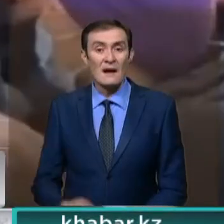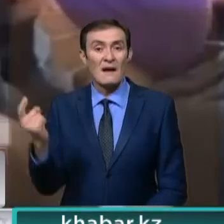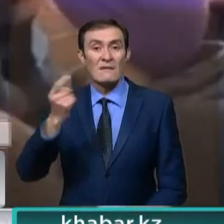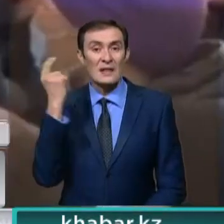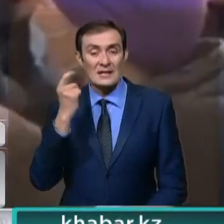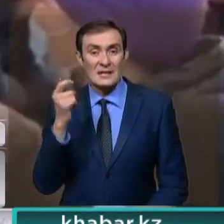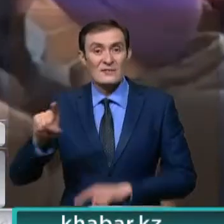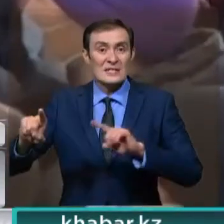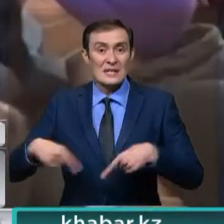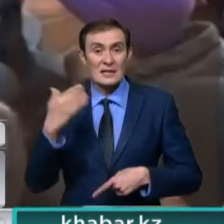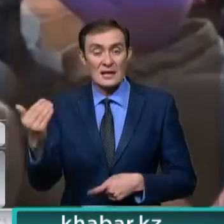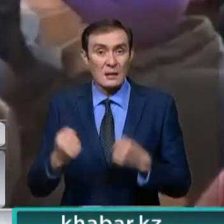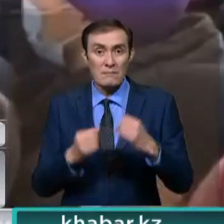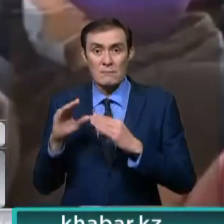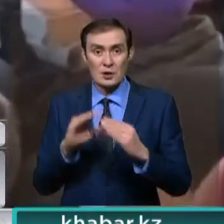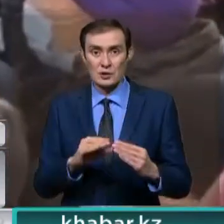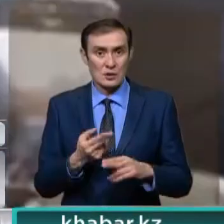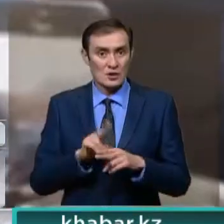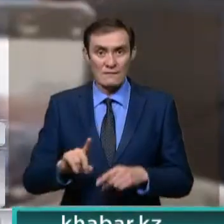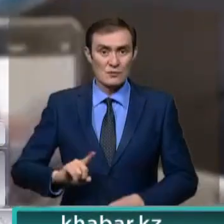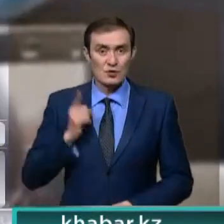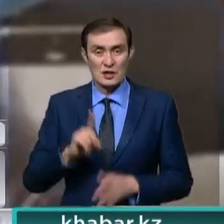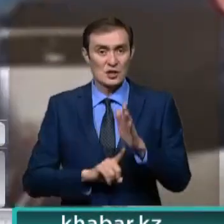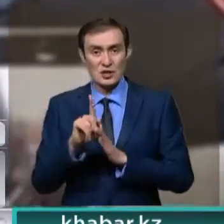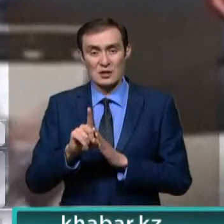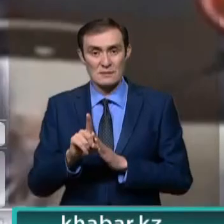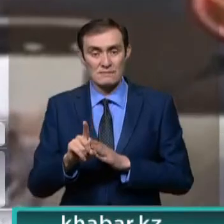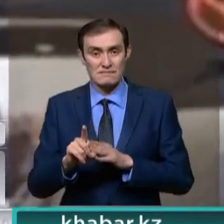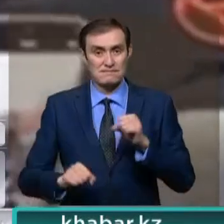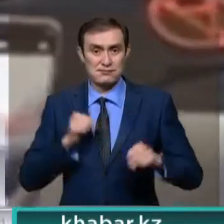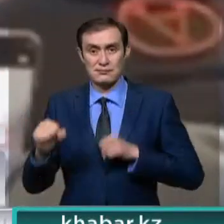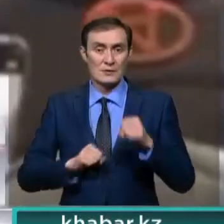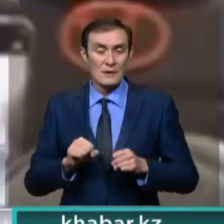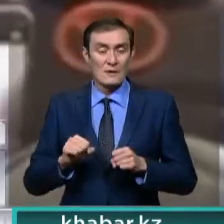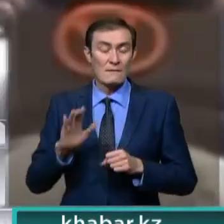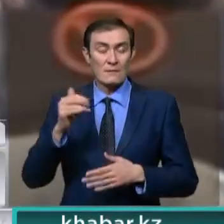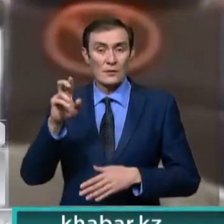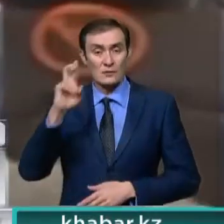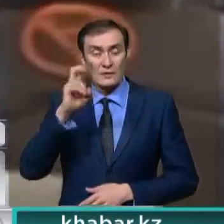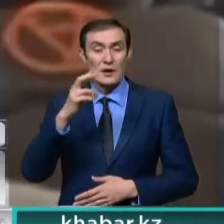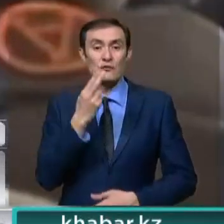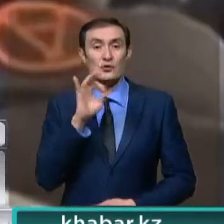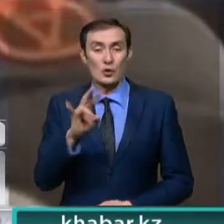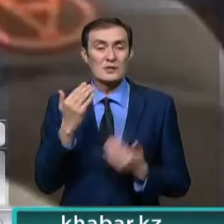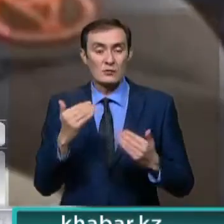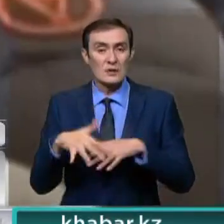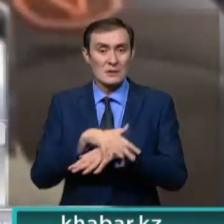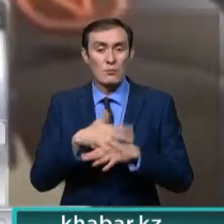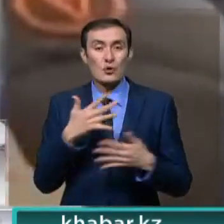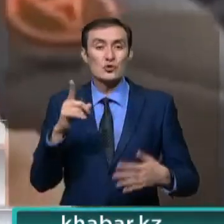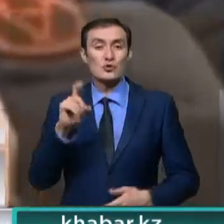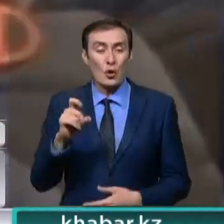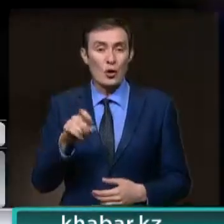Владельцев изъятия их железных коней, ясное дело, возмутило и вызвало протесты по всей стране. В столичном спеццоне сегодня собрались больше